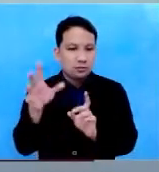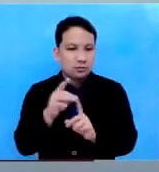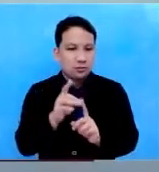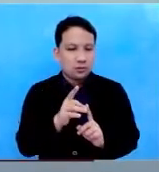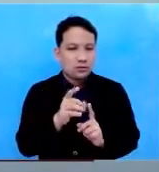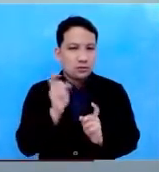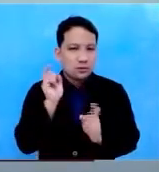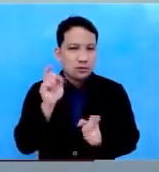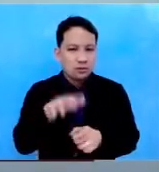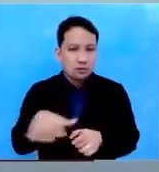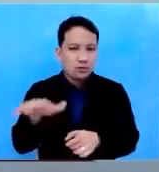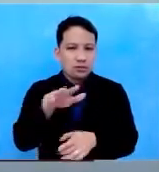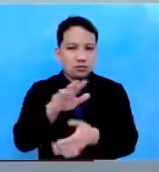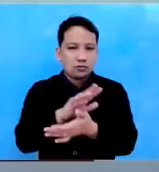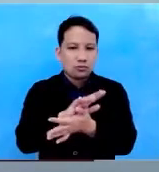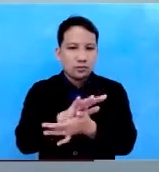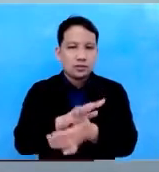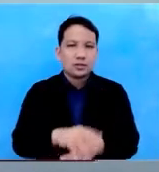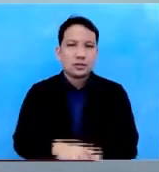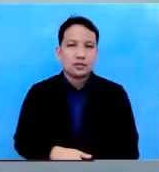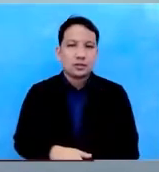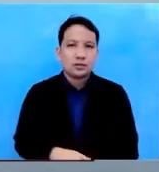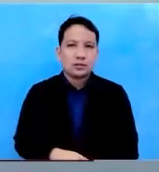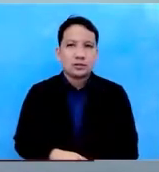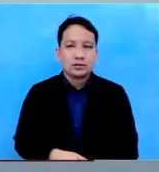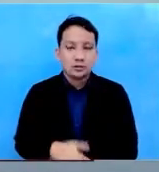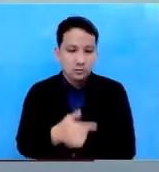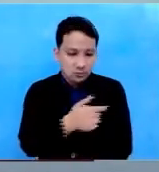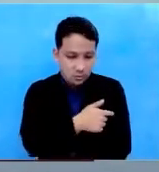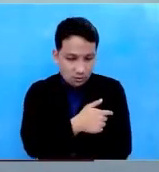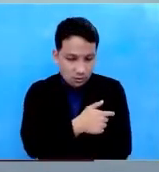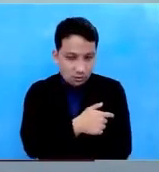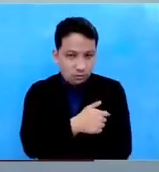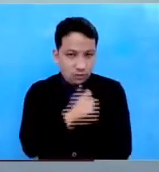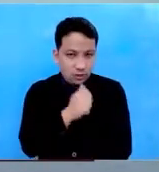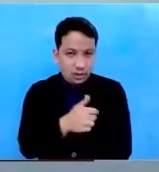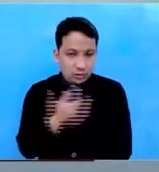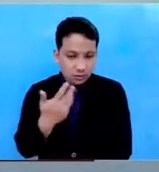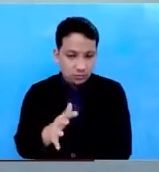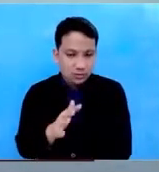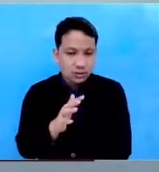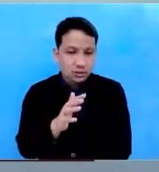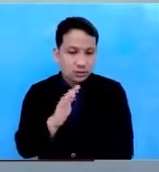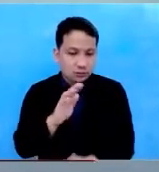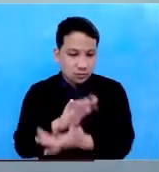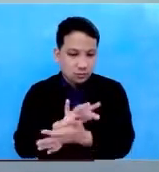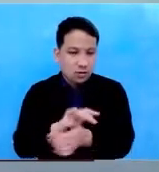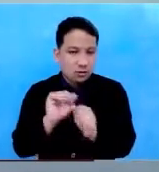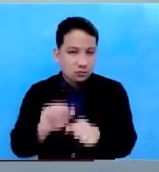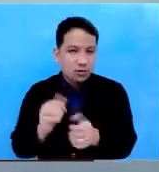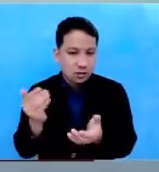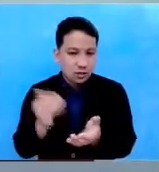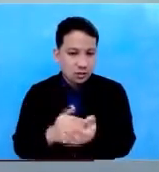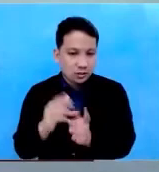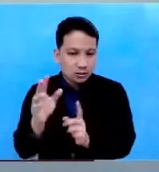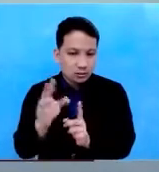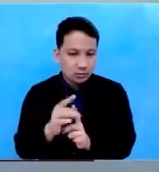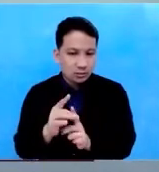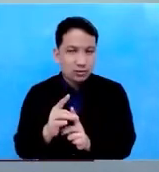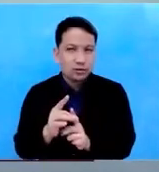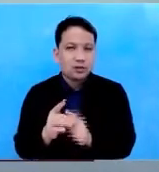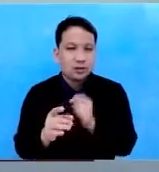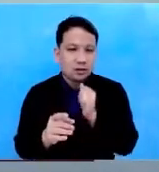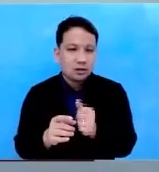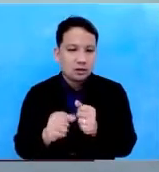COVID-19. Ibig po sabihin, ang mga bakunado at ang mga nagkaroon na ng COVID-19 ay maaaring mahawaan muli. Hindi lang yan,